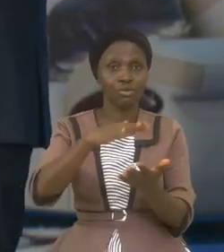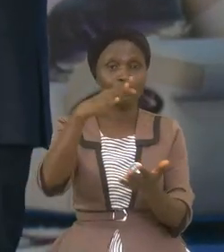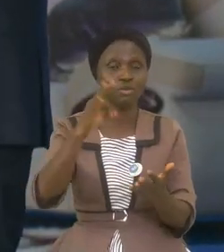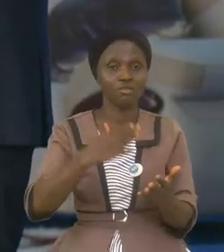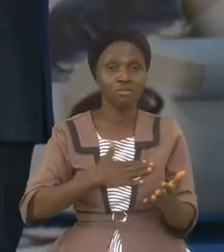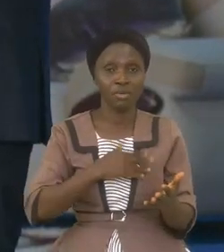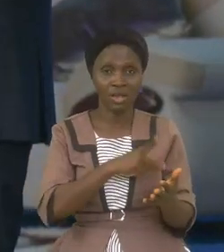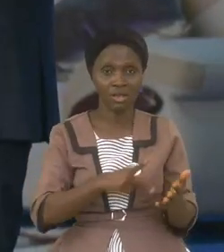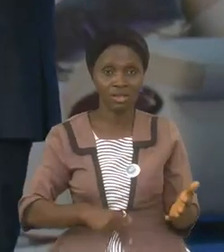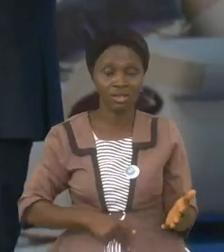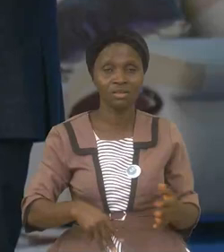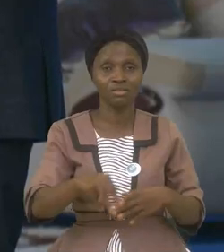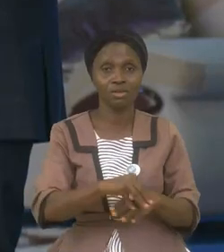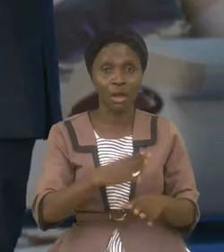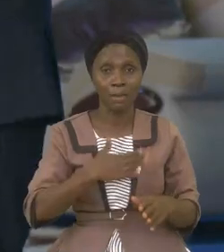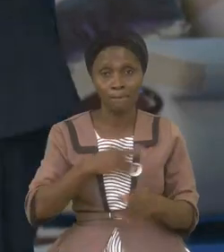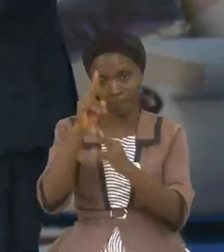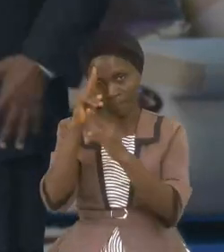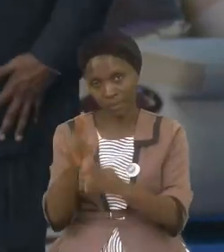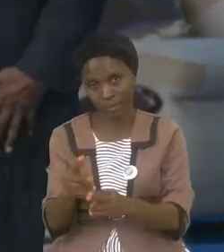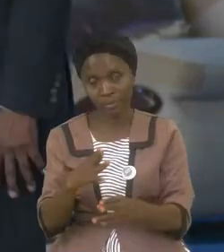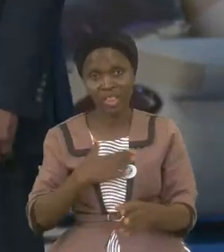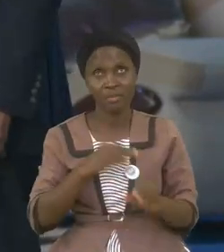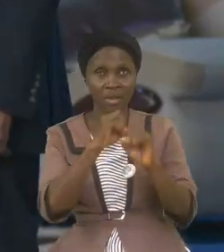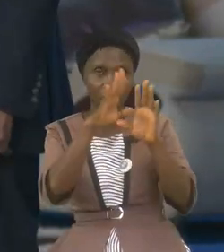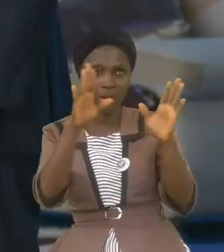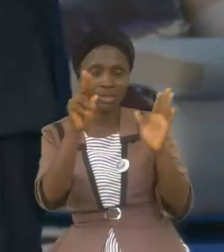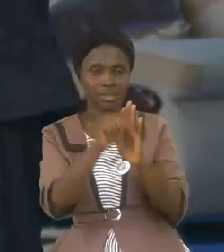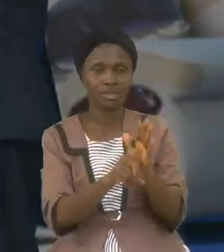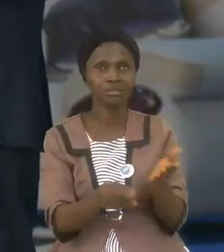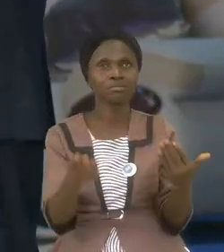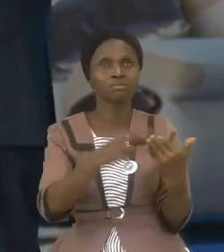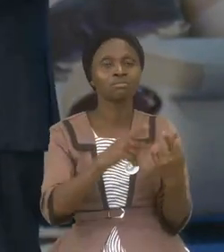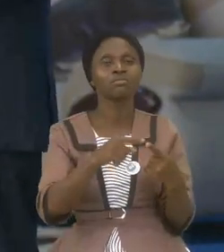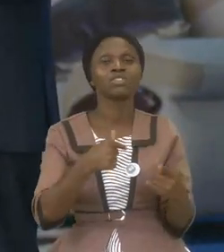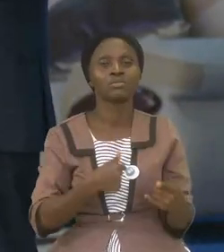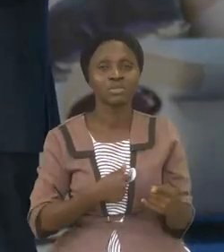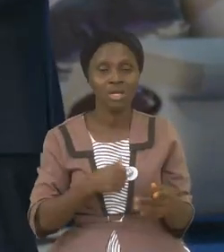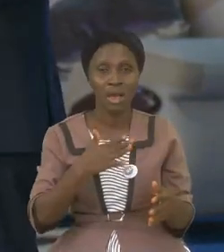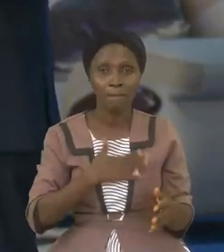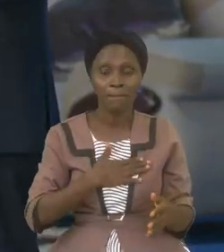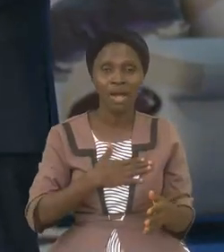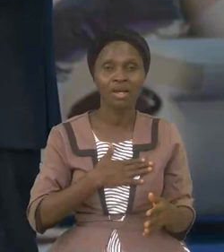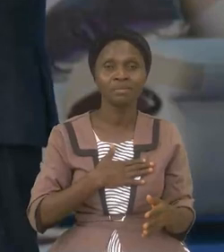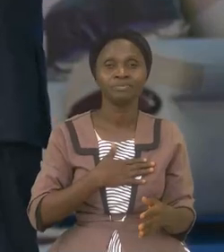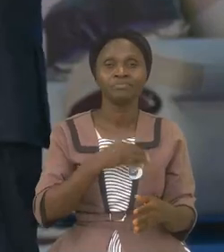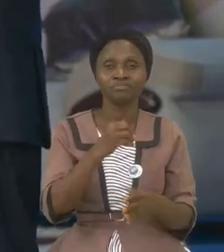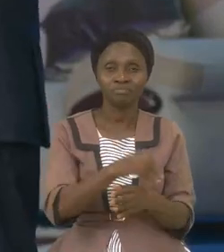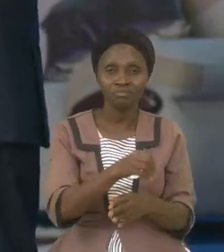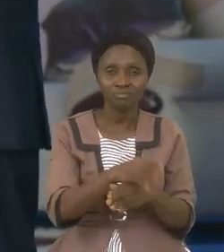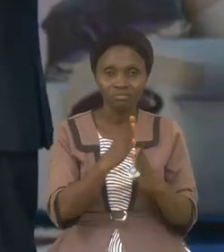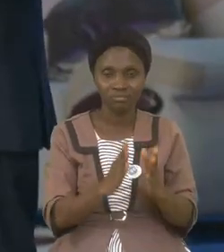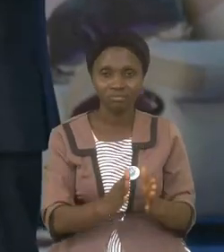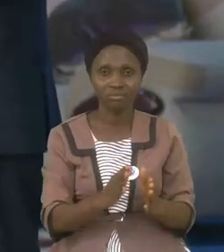La gloire de mon royaume, ma magnificence et ma splendeur me